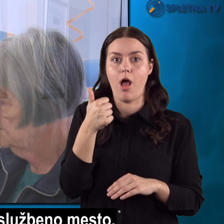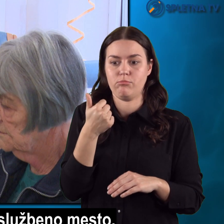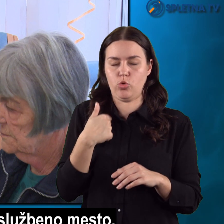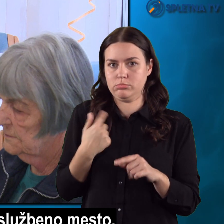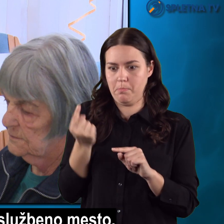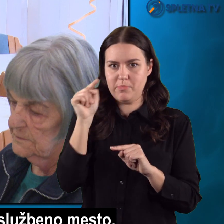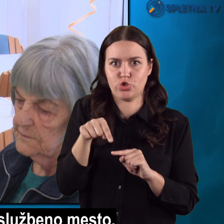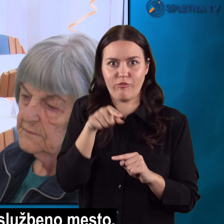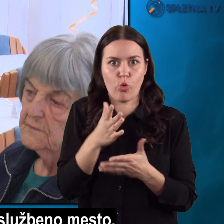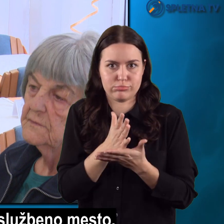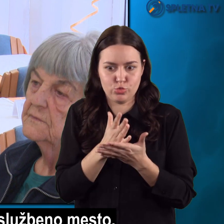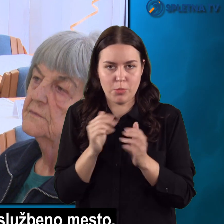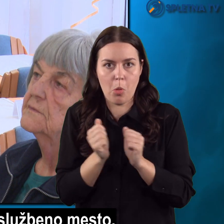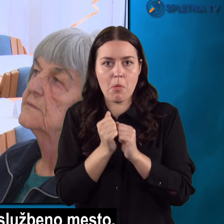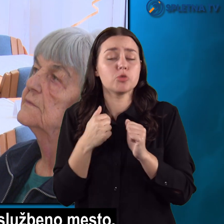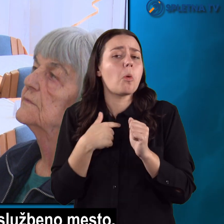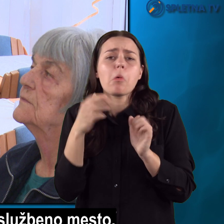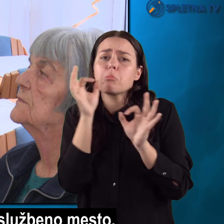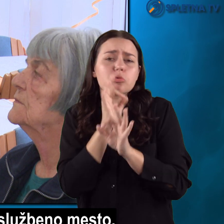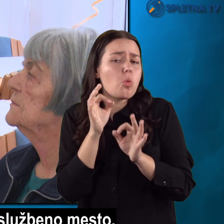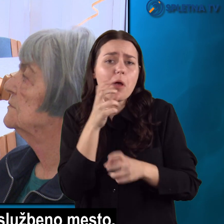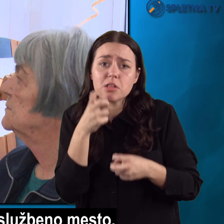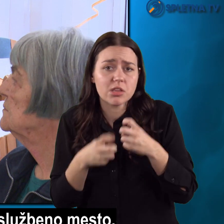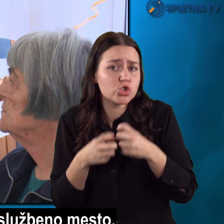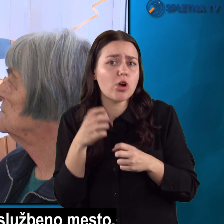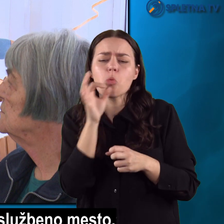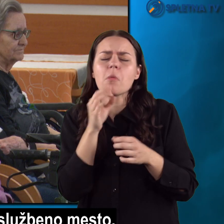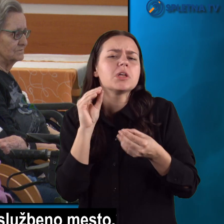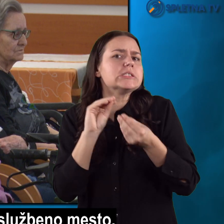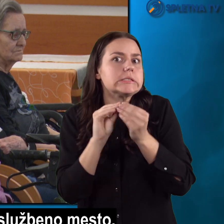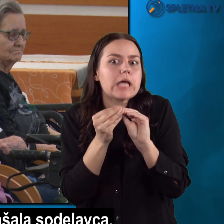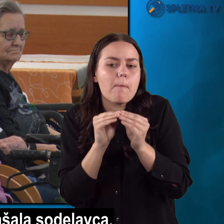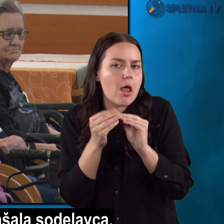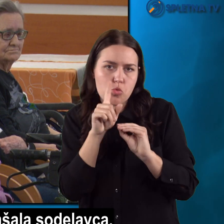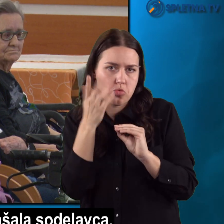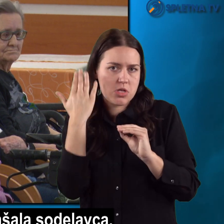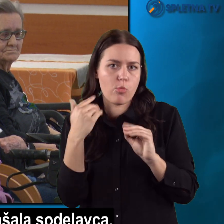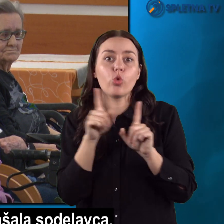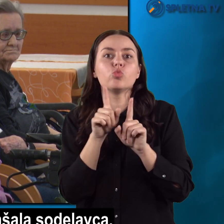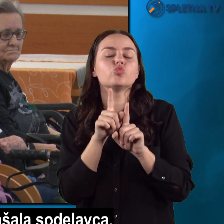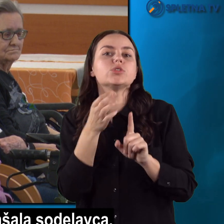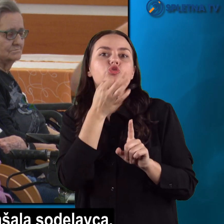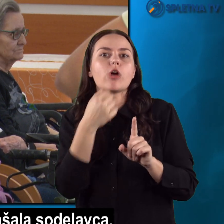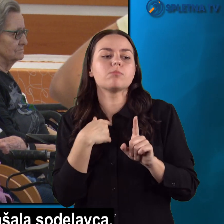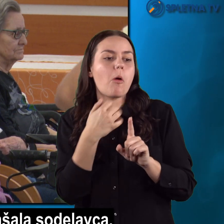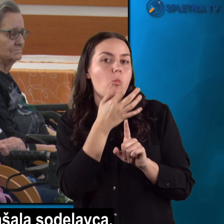prišla na to službeno mesto, je nobenih težav, nobenih zapletov ni bilo, ker tudi če sem